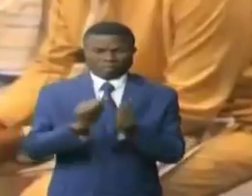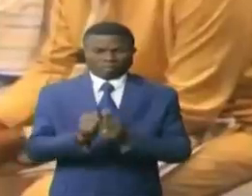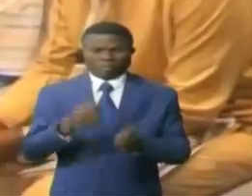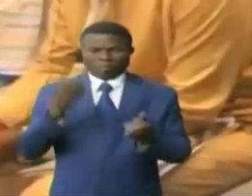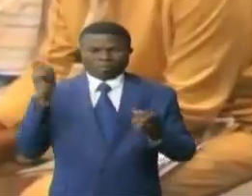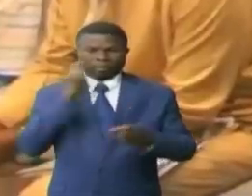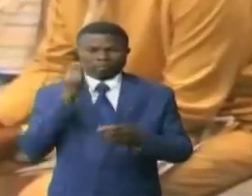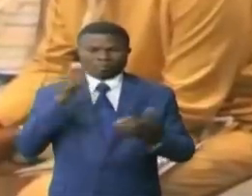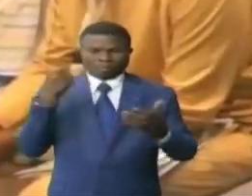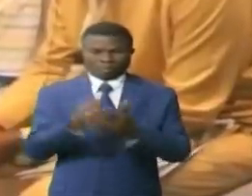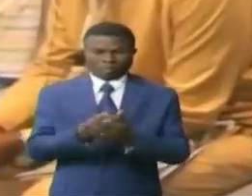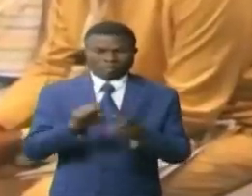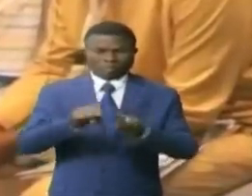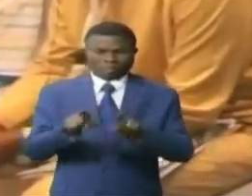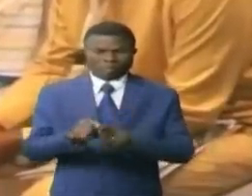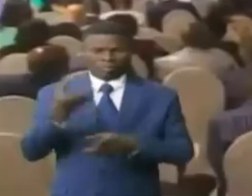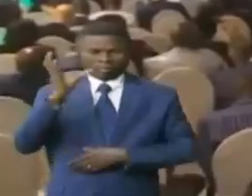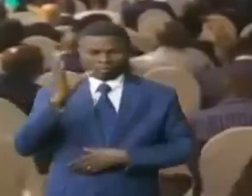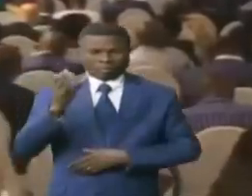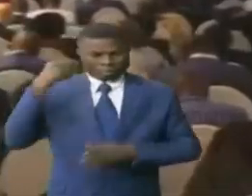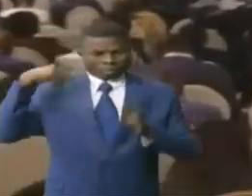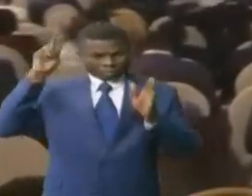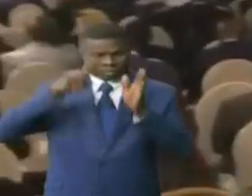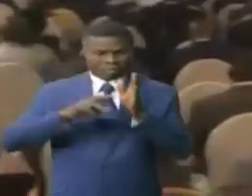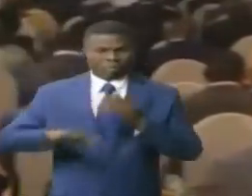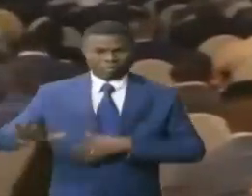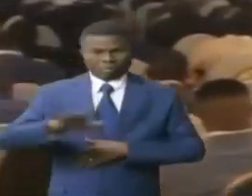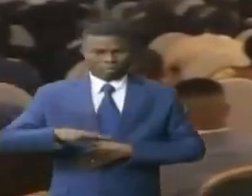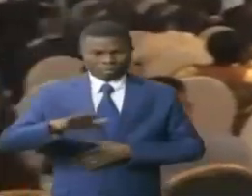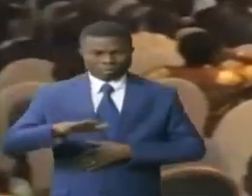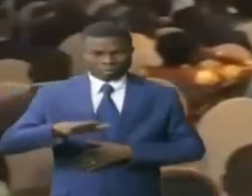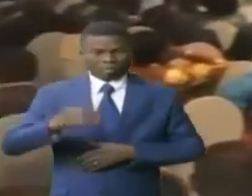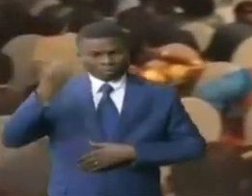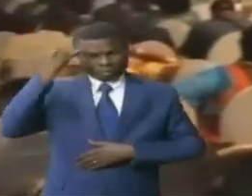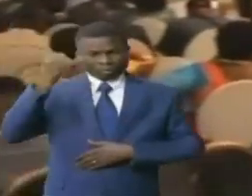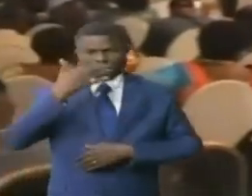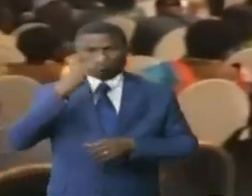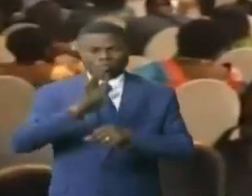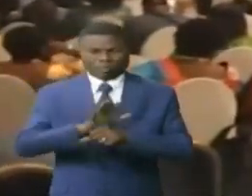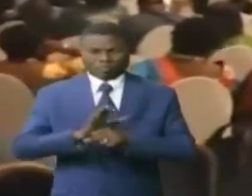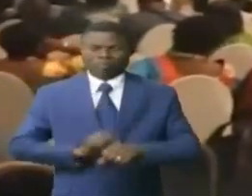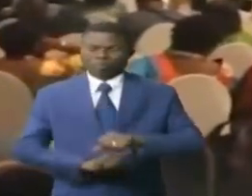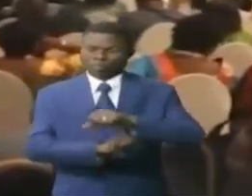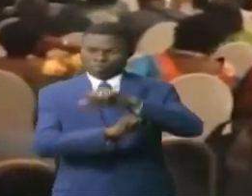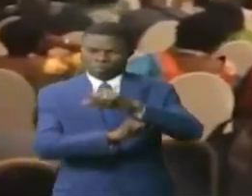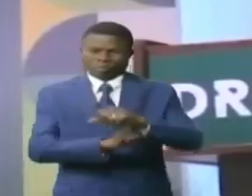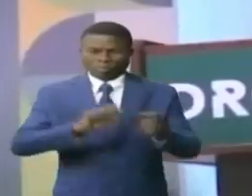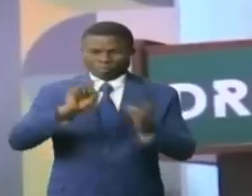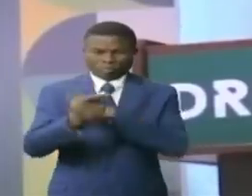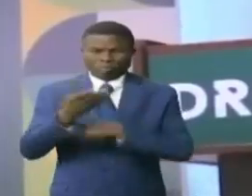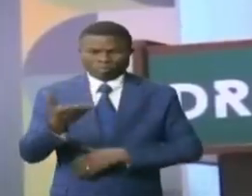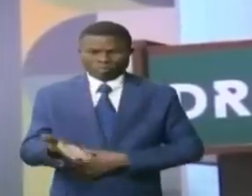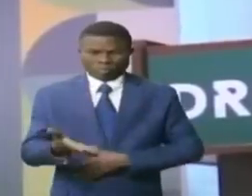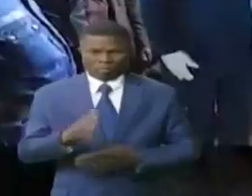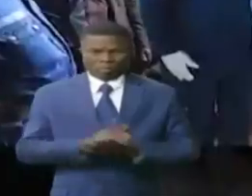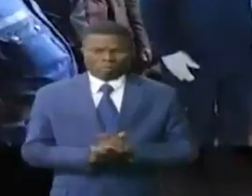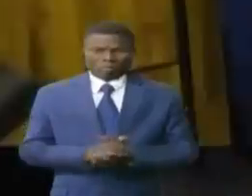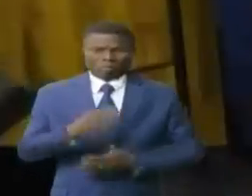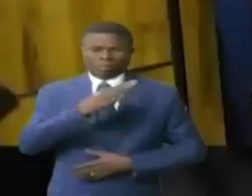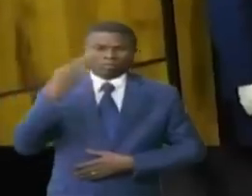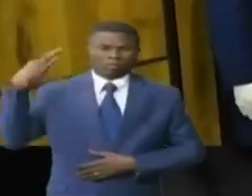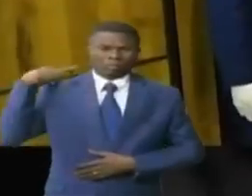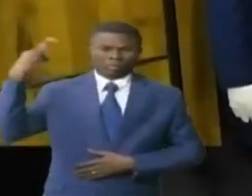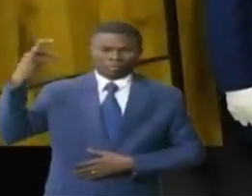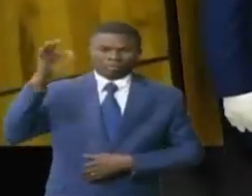panification et dans la pâtisserie. Le gouvernement de la République adhère à l'idée et promet des profondes réformes. Des candidats